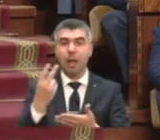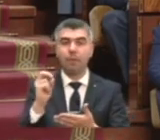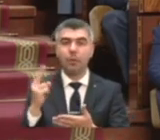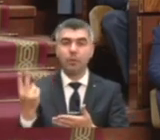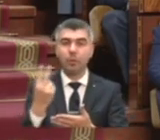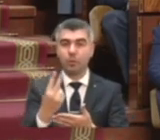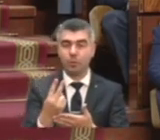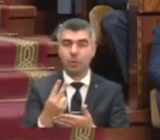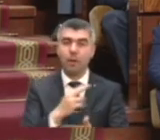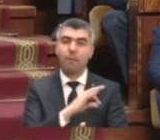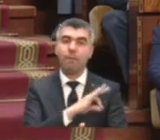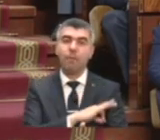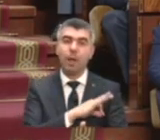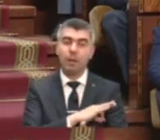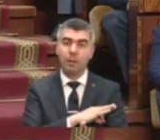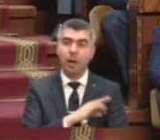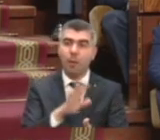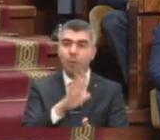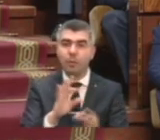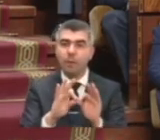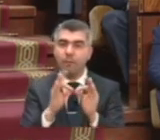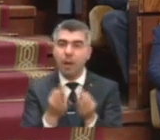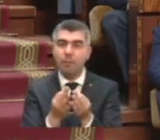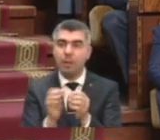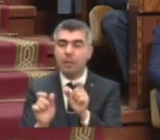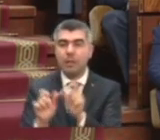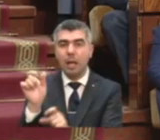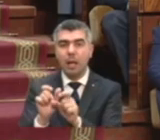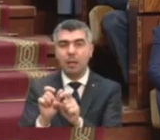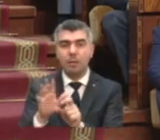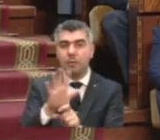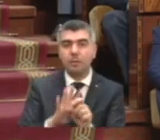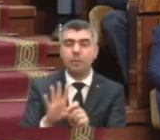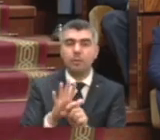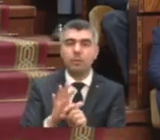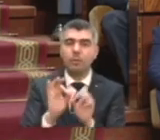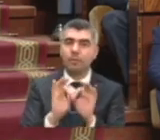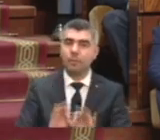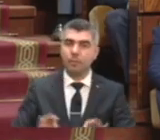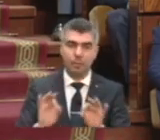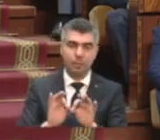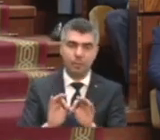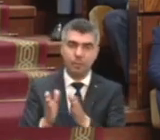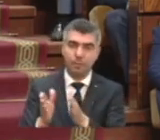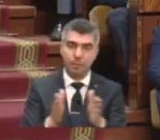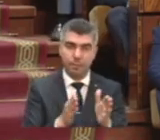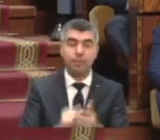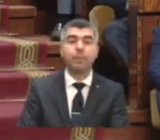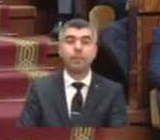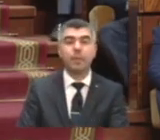كيستافدوش من ما خص داك الشيء اللي خصهم يستافدوا منه كساكنه، والمشكل مازال مطروح. ثانيا بغيت نعبر على